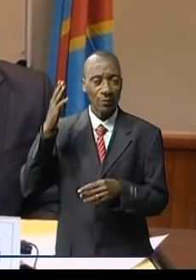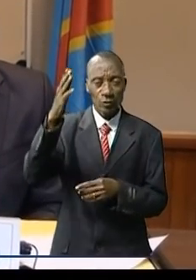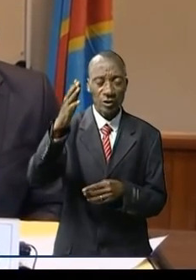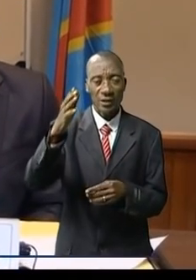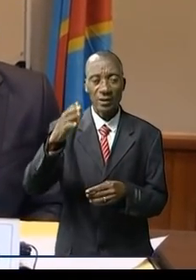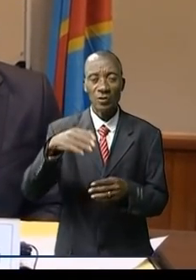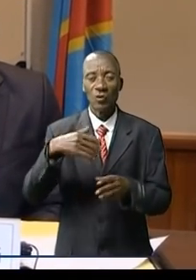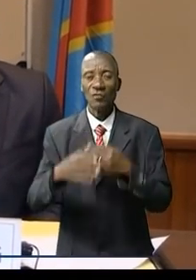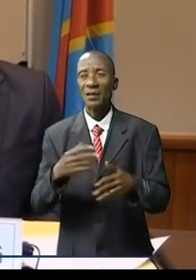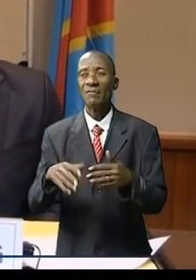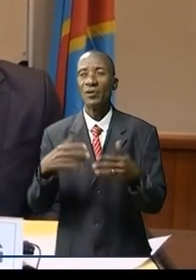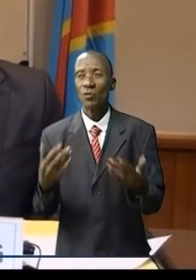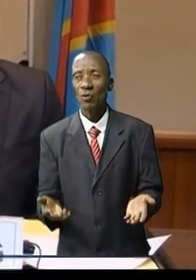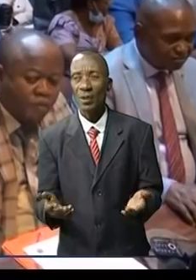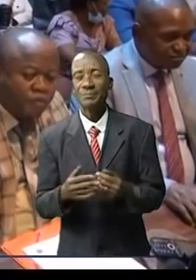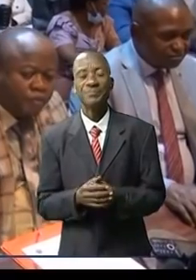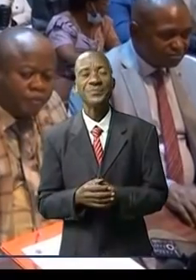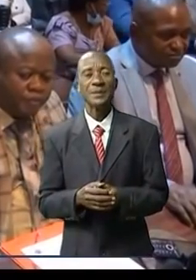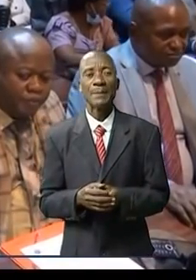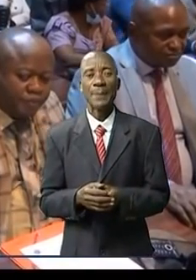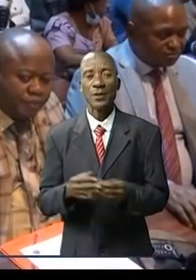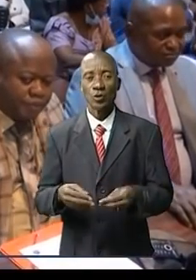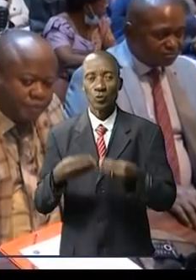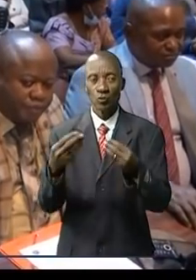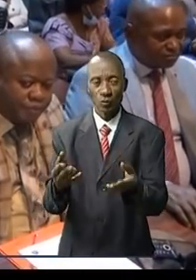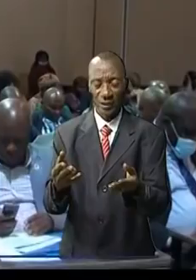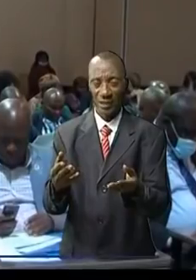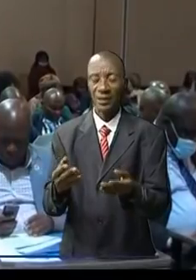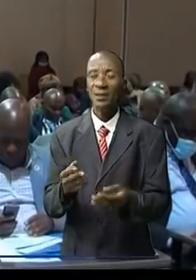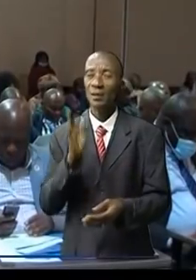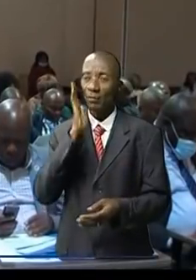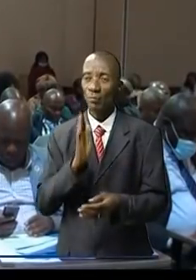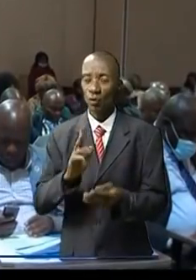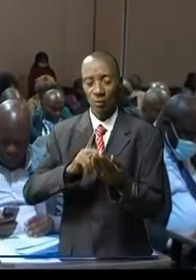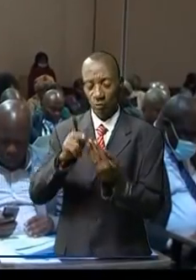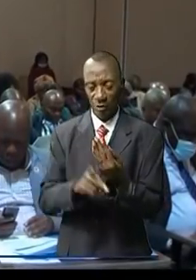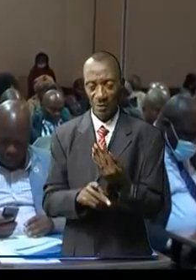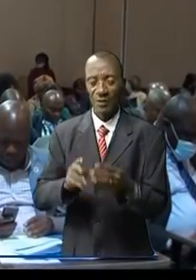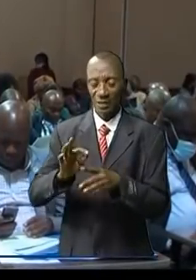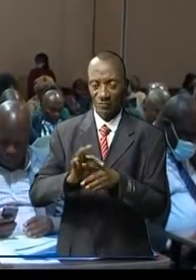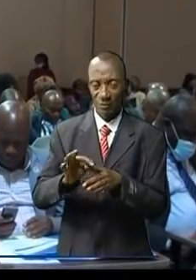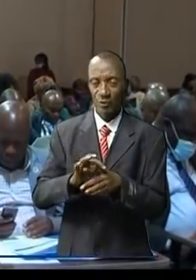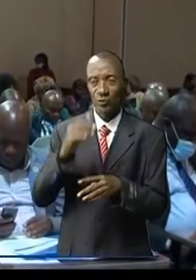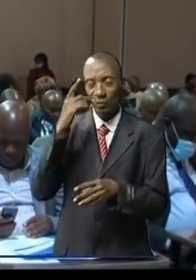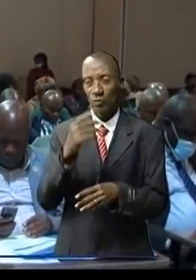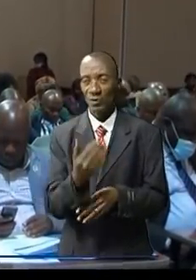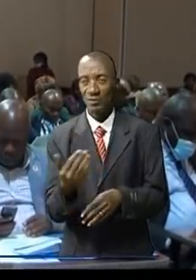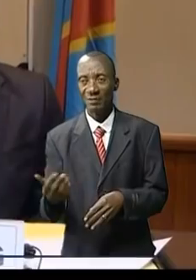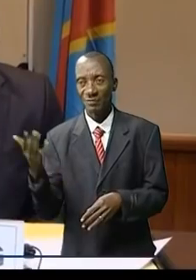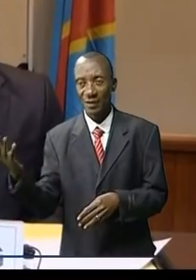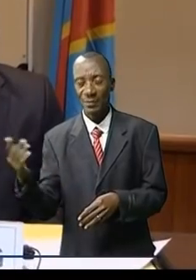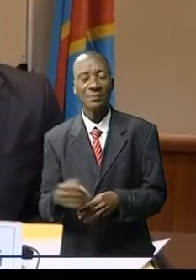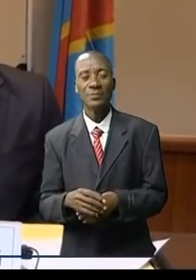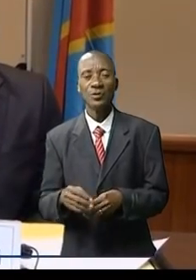pour mettre à la disposition de peuples congolais un programme de formation adapté aux besoins réels du marché de l'emploi. Pour Patrick Kayembe, le